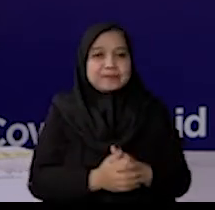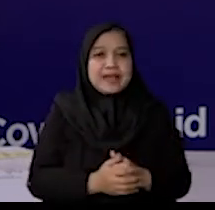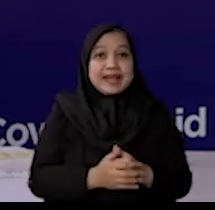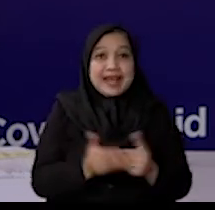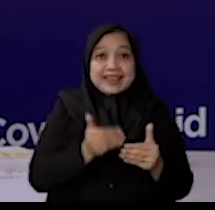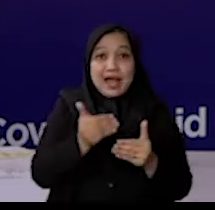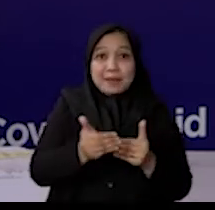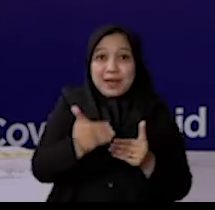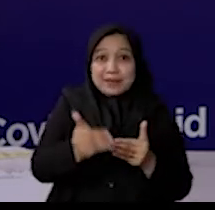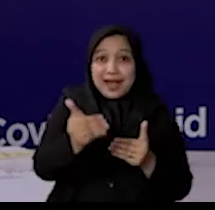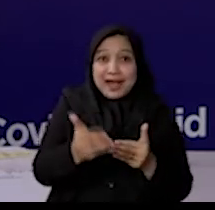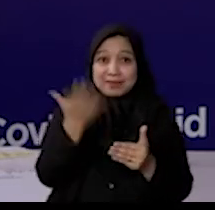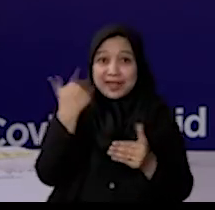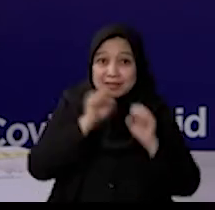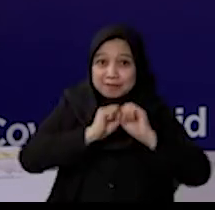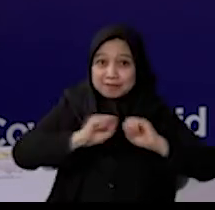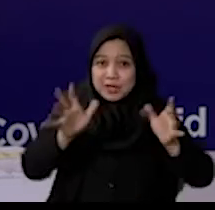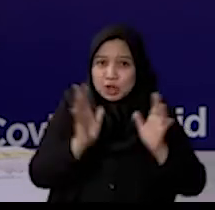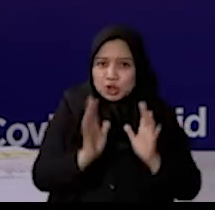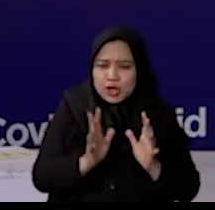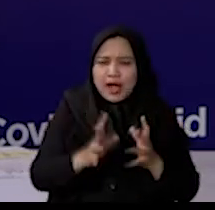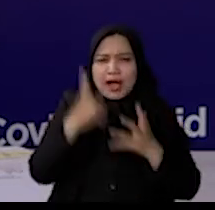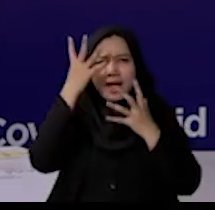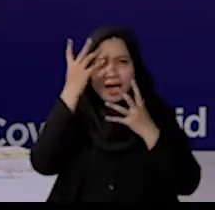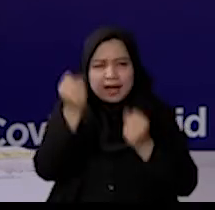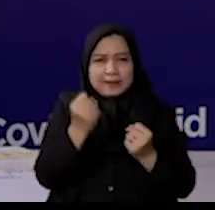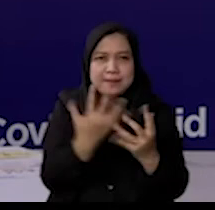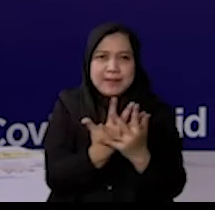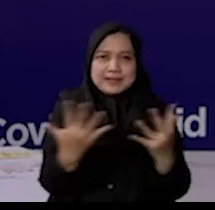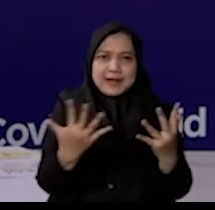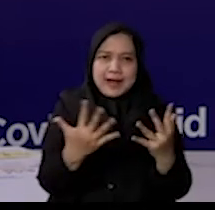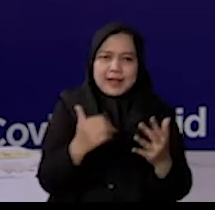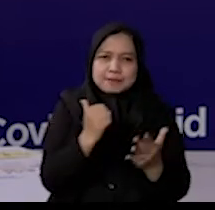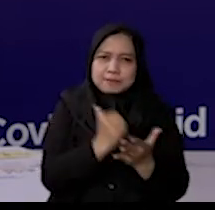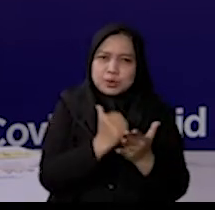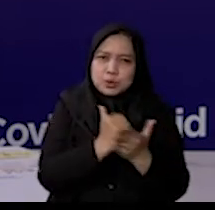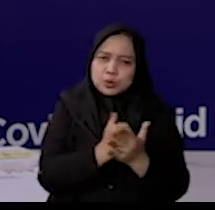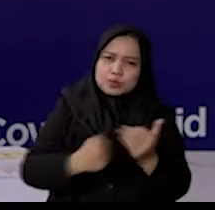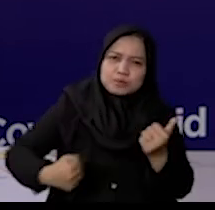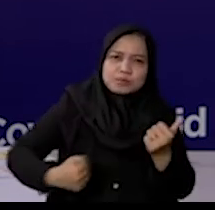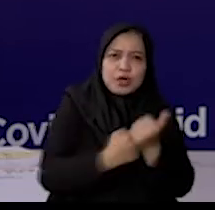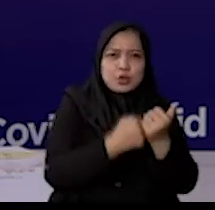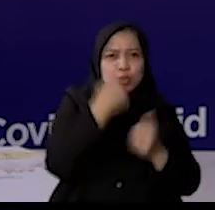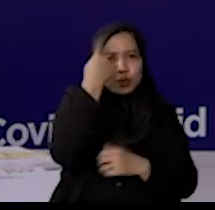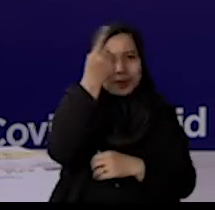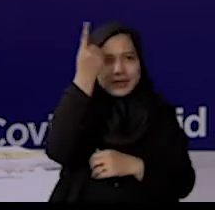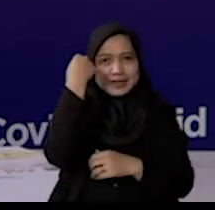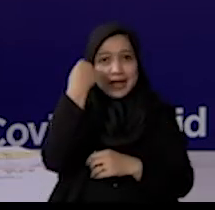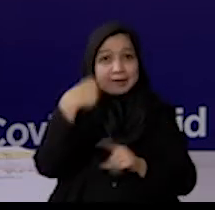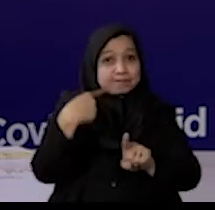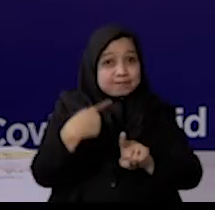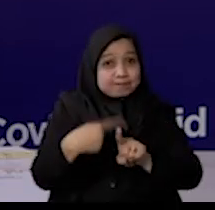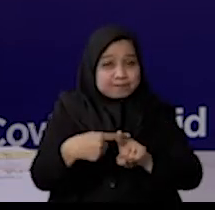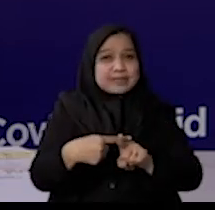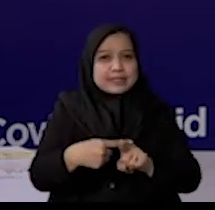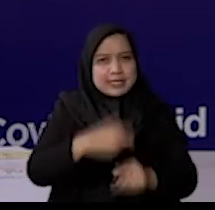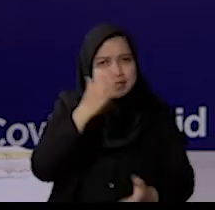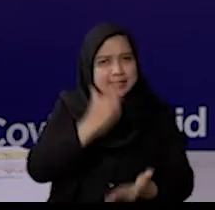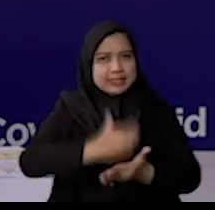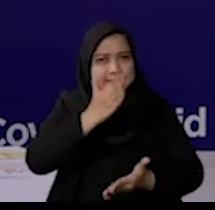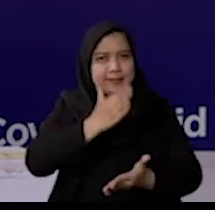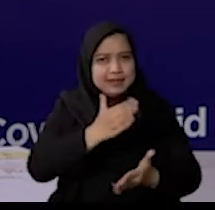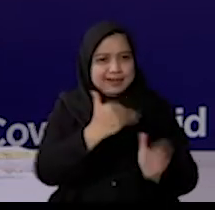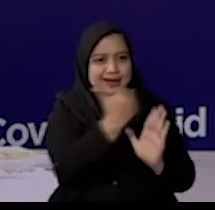ini, diharapkan masyarakat dapat mendukung pemerintah secara penuh dan tetap disiplin mematuhi protokol